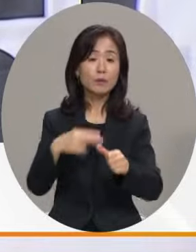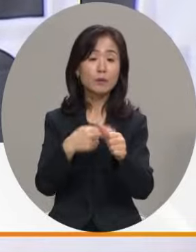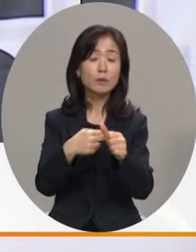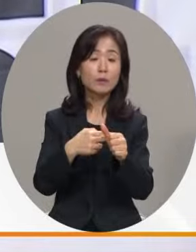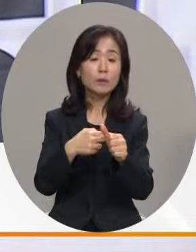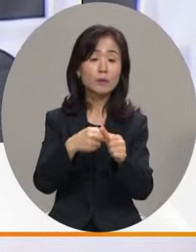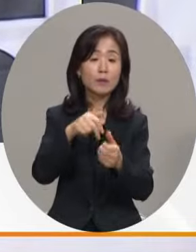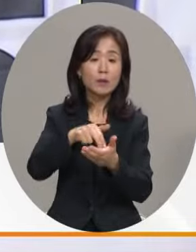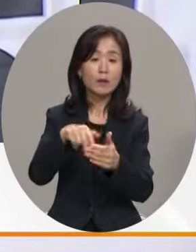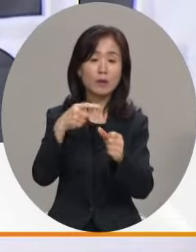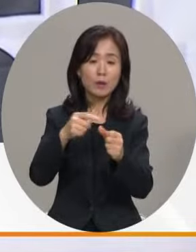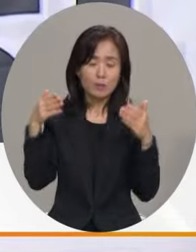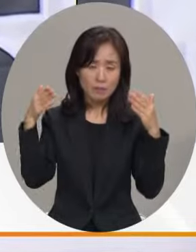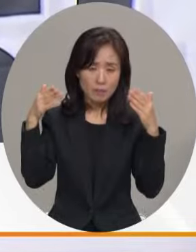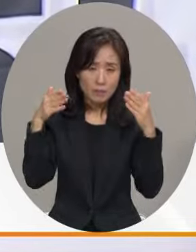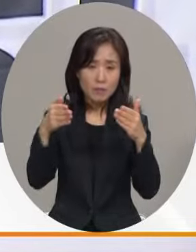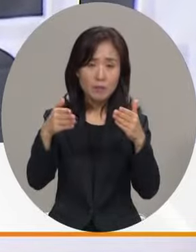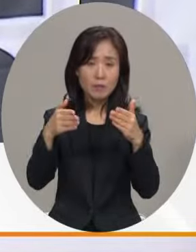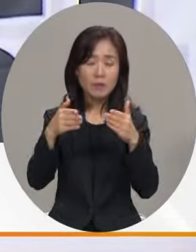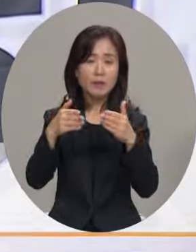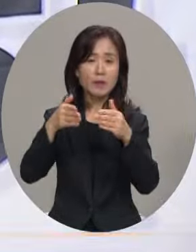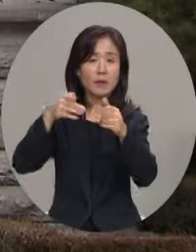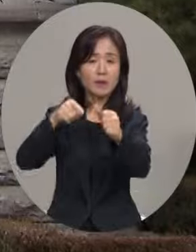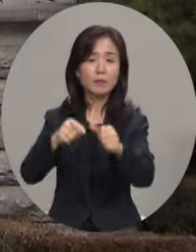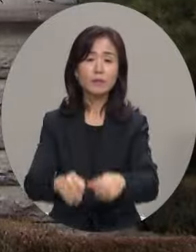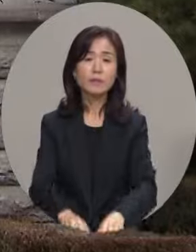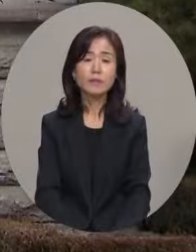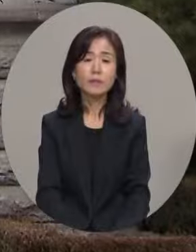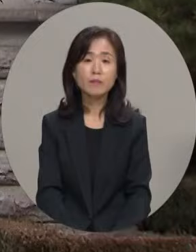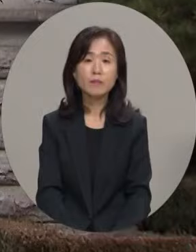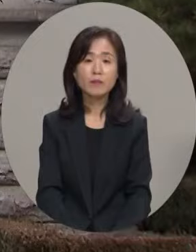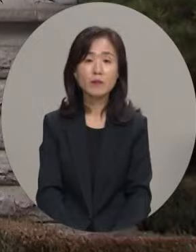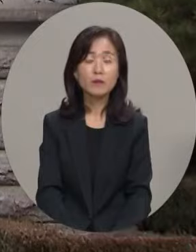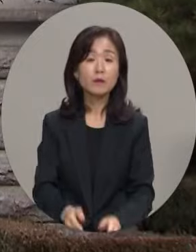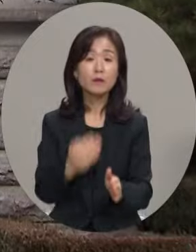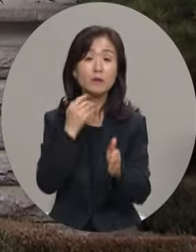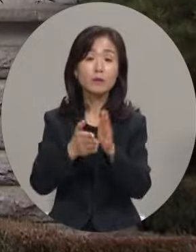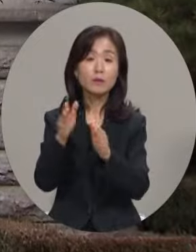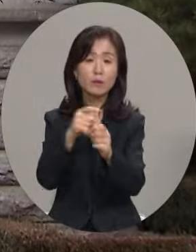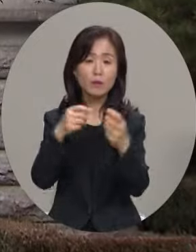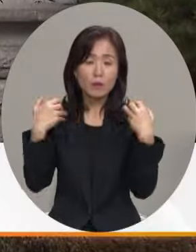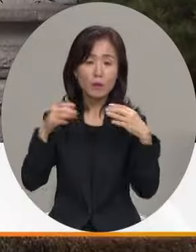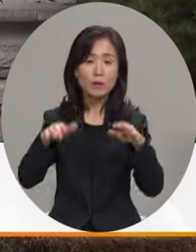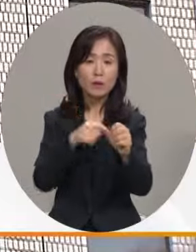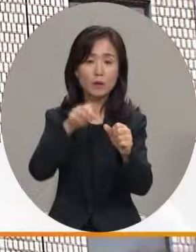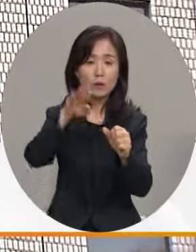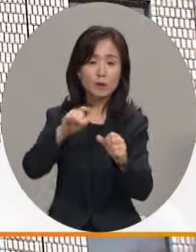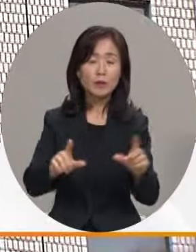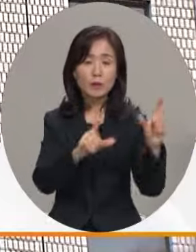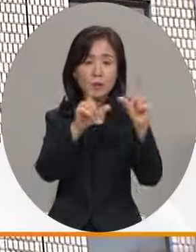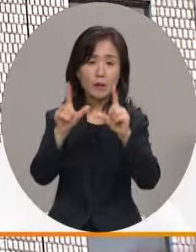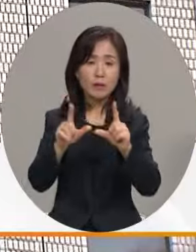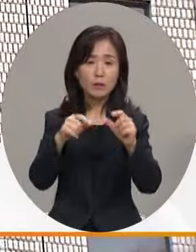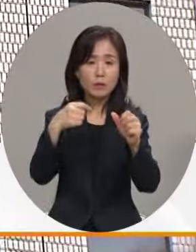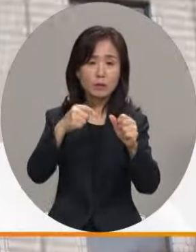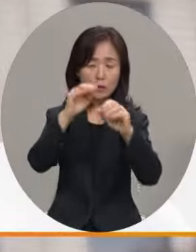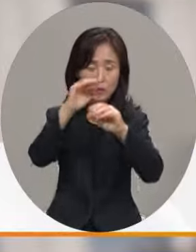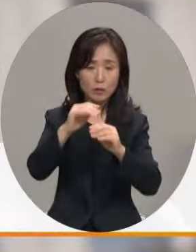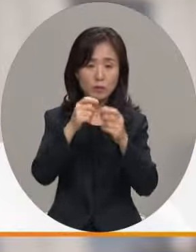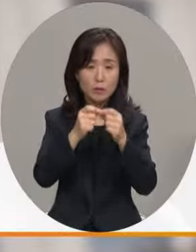교사는 교육에 전담할 수 있도록 하라. 한편 서울시교육청은 오늘 교육부 생활지도 고시를 구체화하기